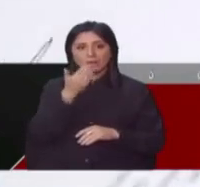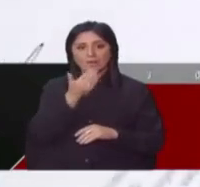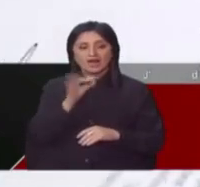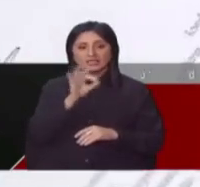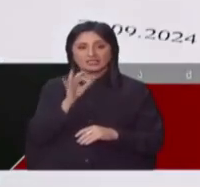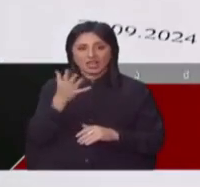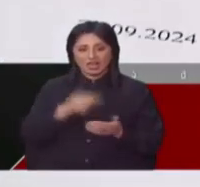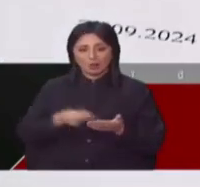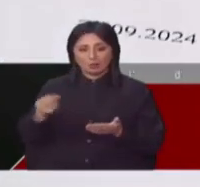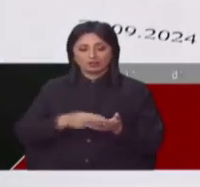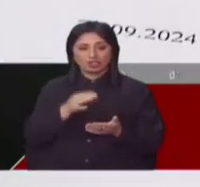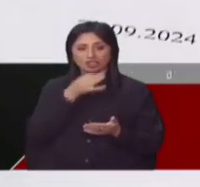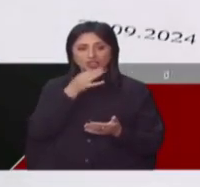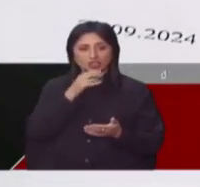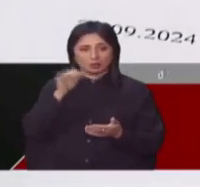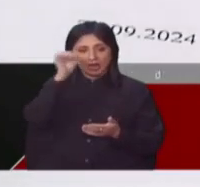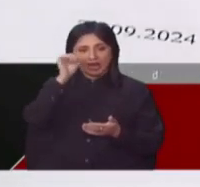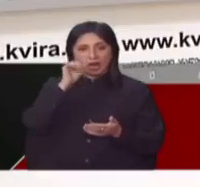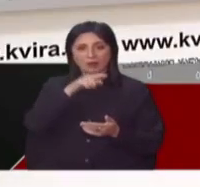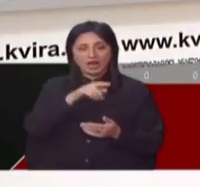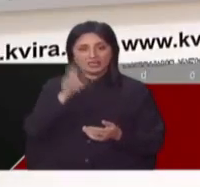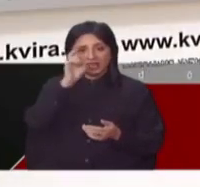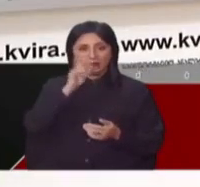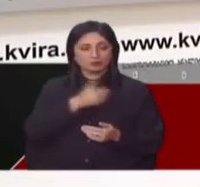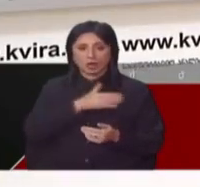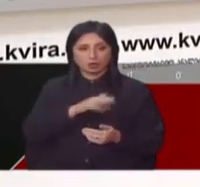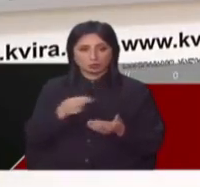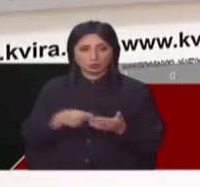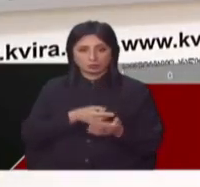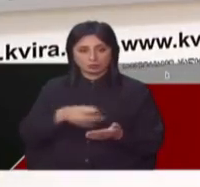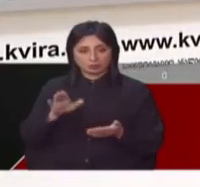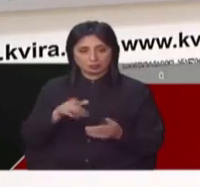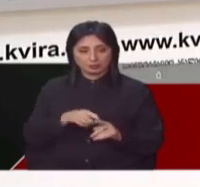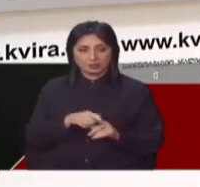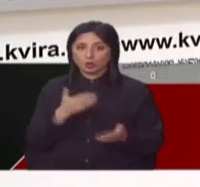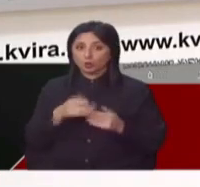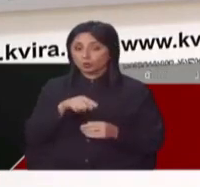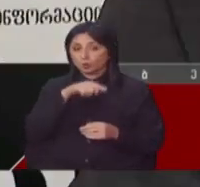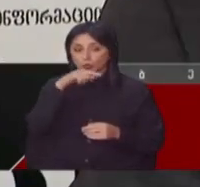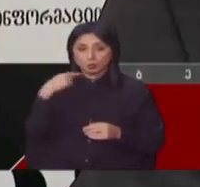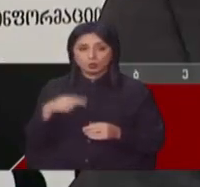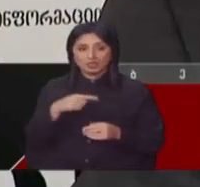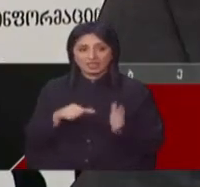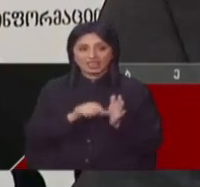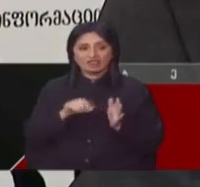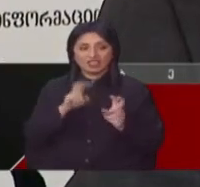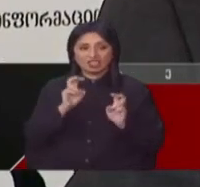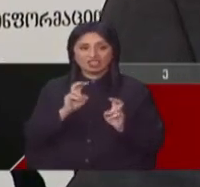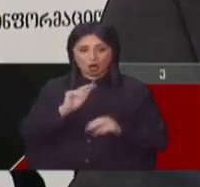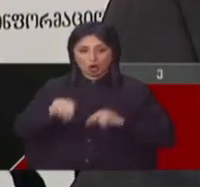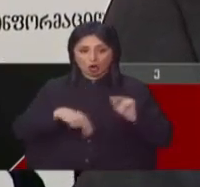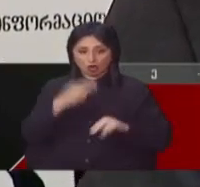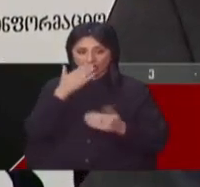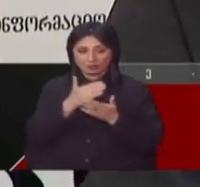Mase, Heli Smocele, Gergerubit, Abhazetis, de facto, Heli Suplebaș Arsurs. Misit Huit, tu, Rusulim, investorebi,